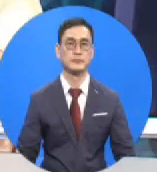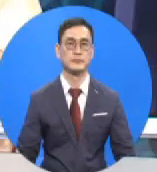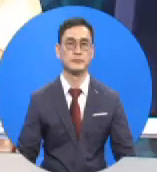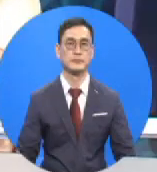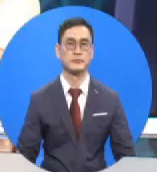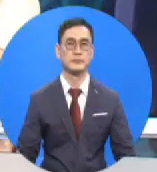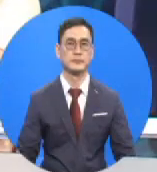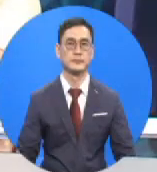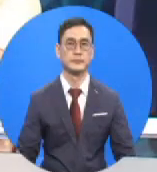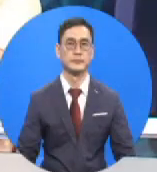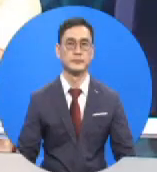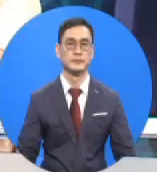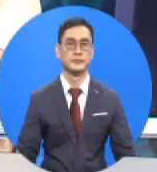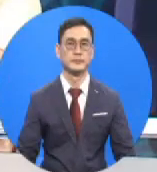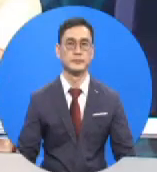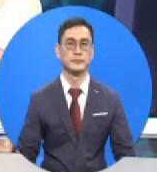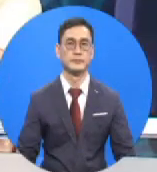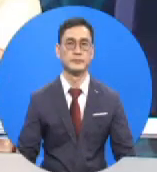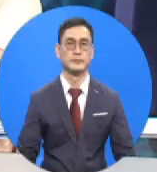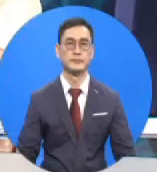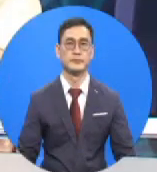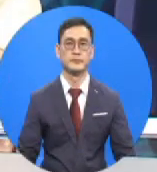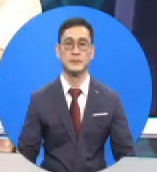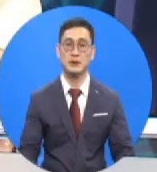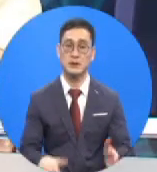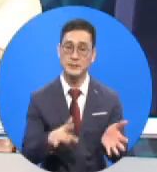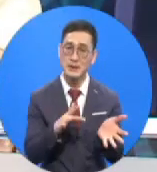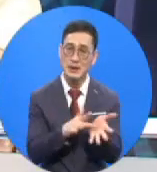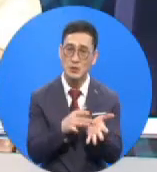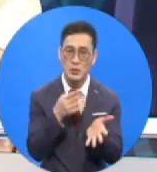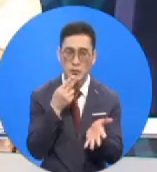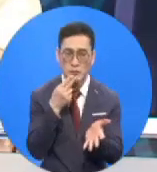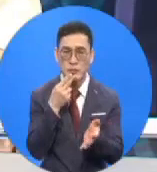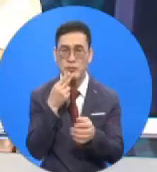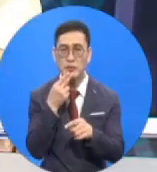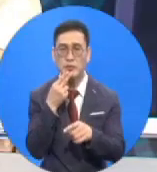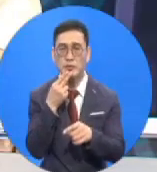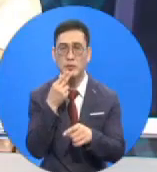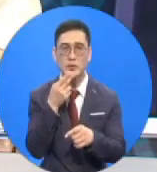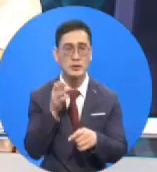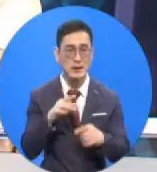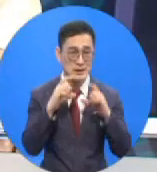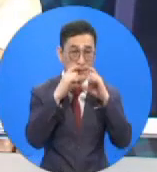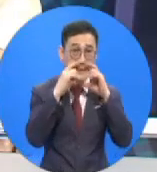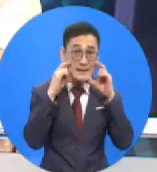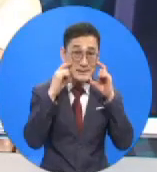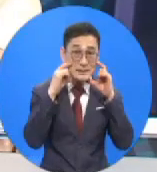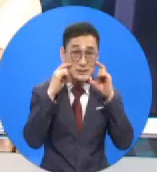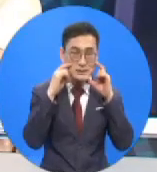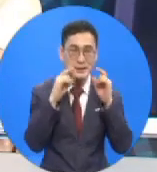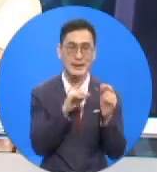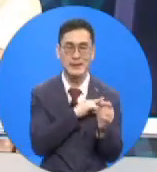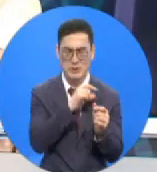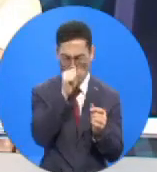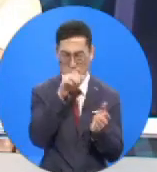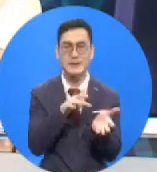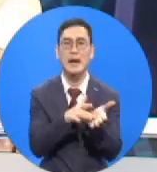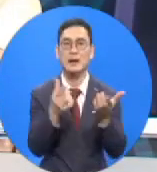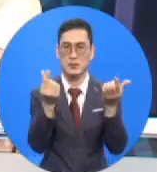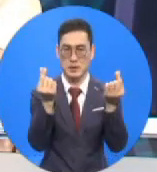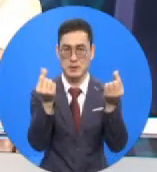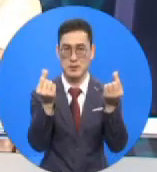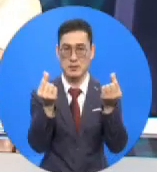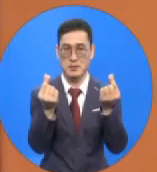교수님 지금 5 치료 주도 안나와 있고 백신도 없는 상황에서 마스크가 최고의 백신 이다 이런 말까지 하는데 저희 넣으면 어떻게